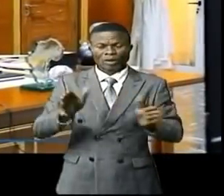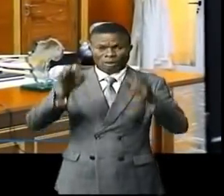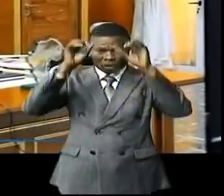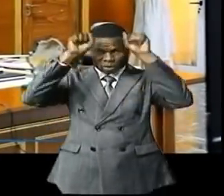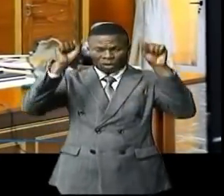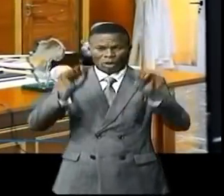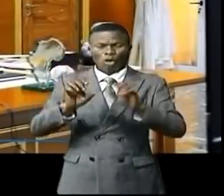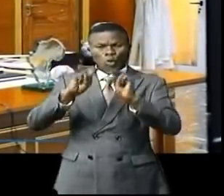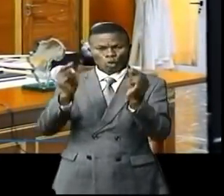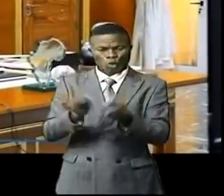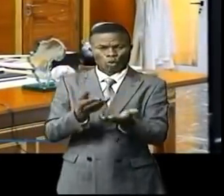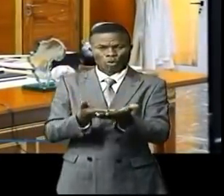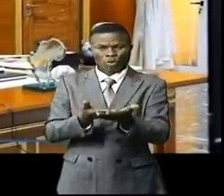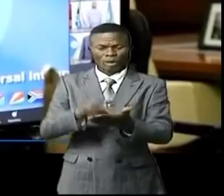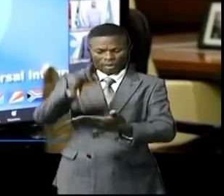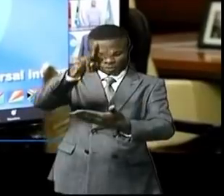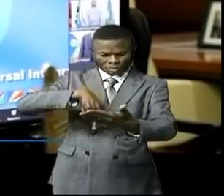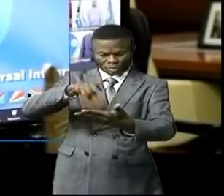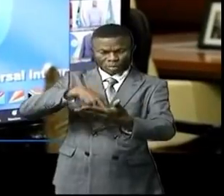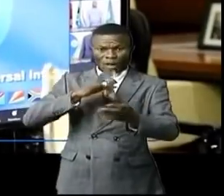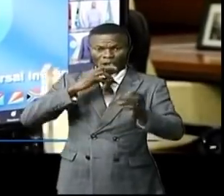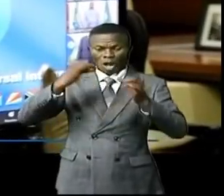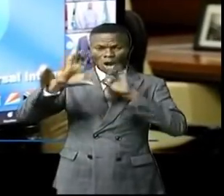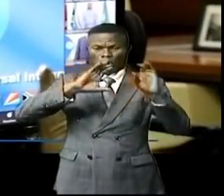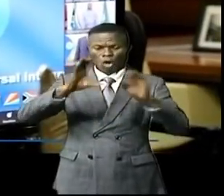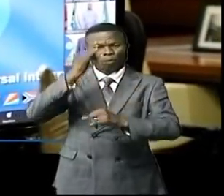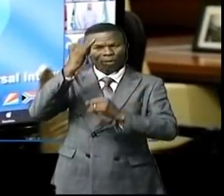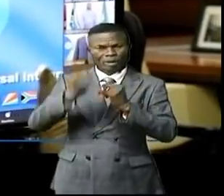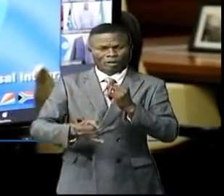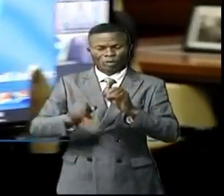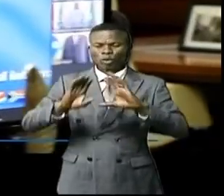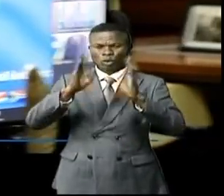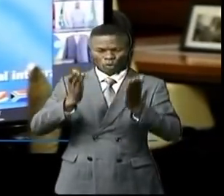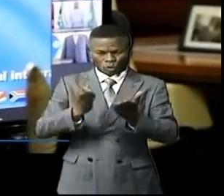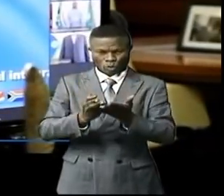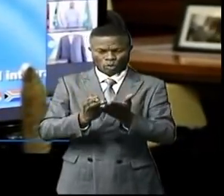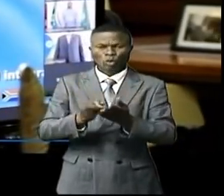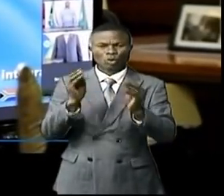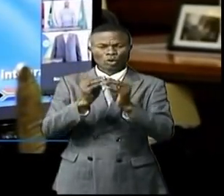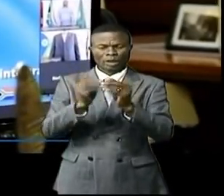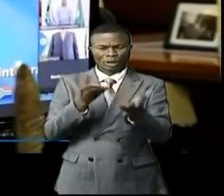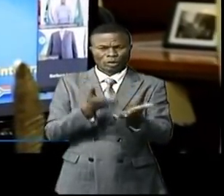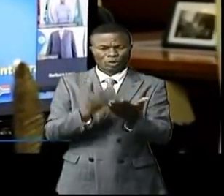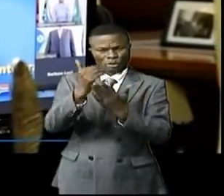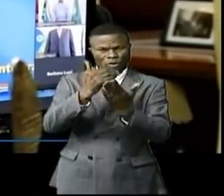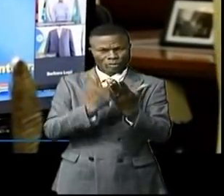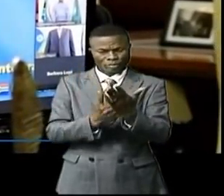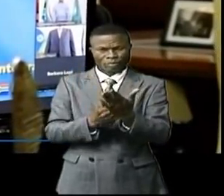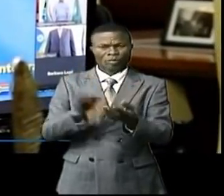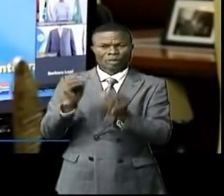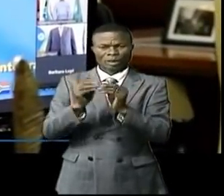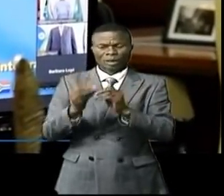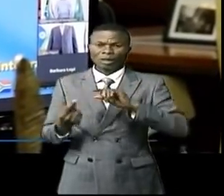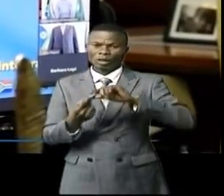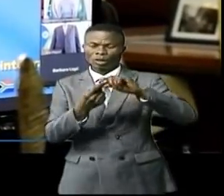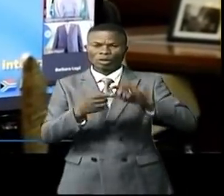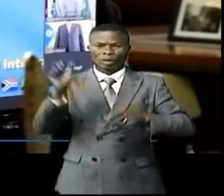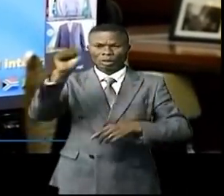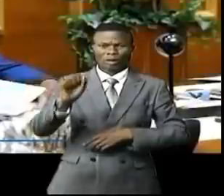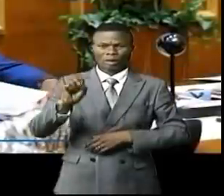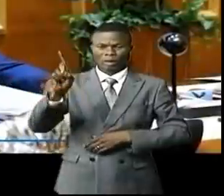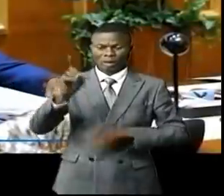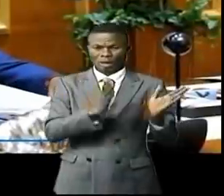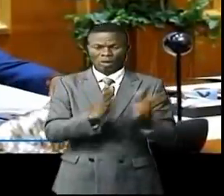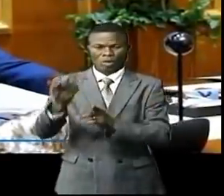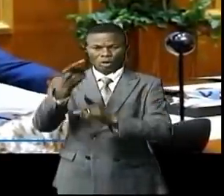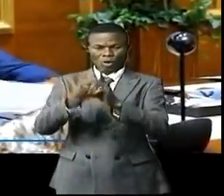de l'organe, la lecture du communiqué final ont marqué cette rencontre. Le sommet extraordinaire de la SADC est prévu